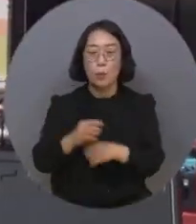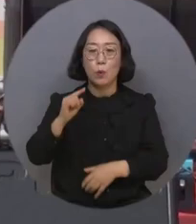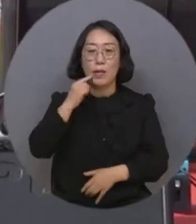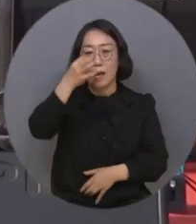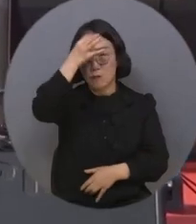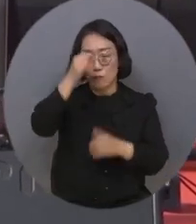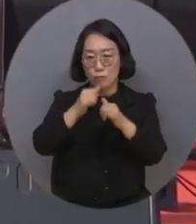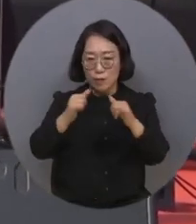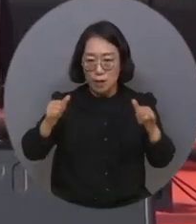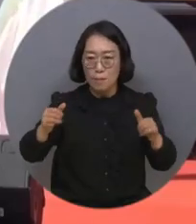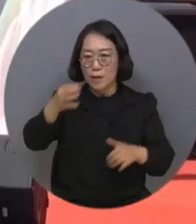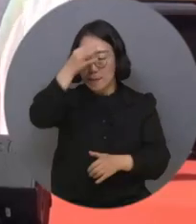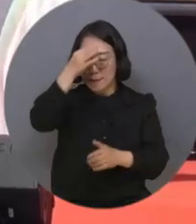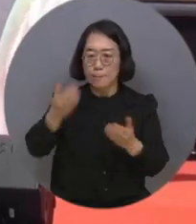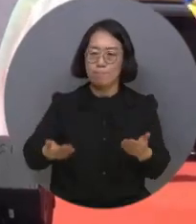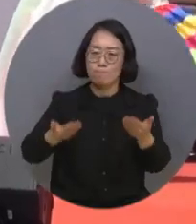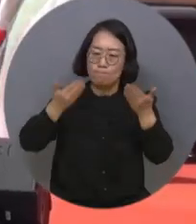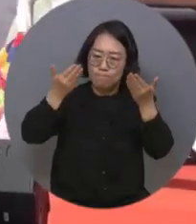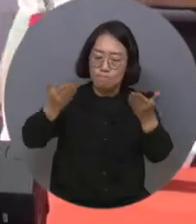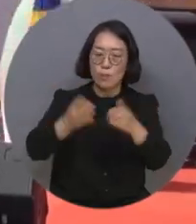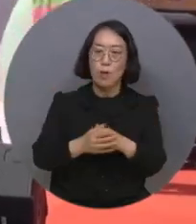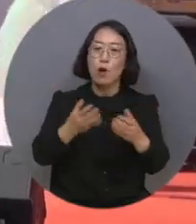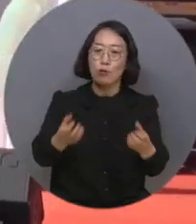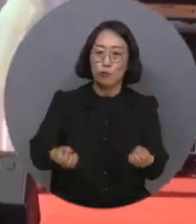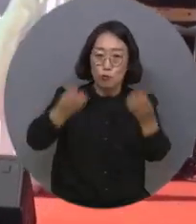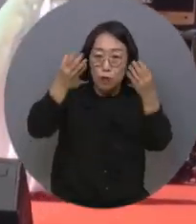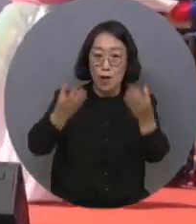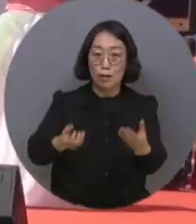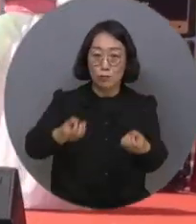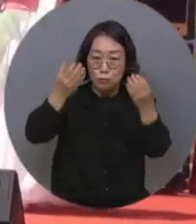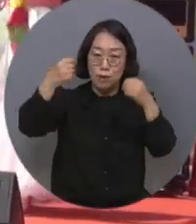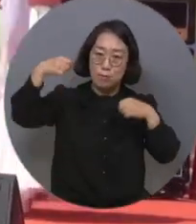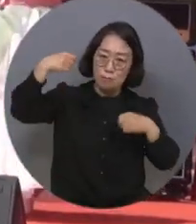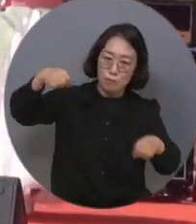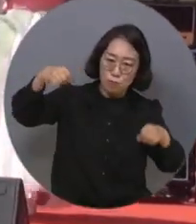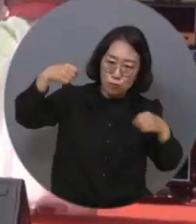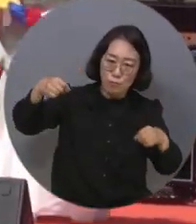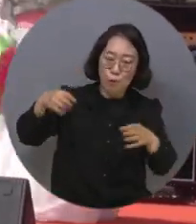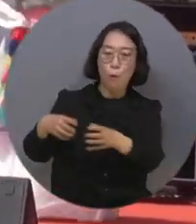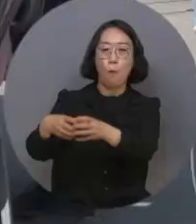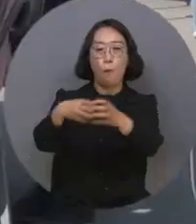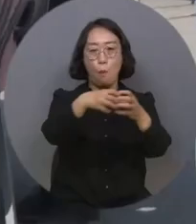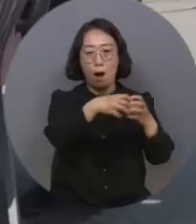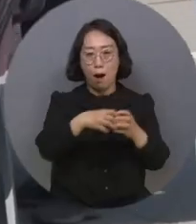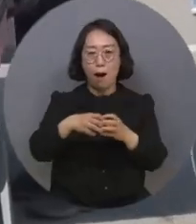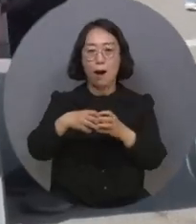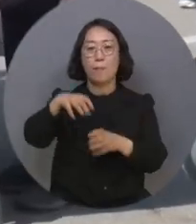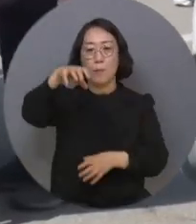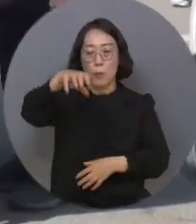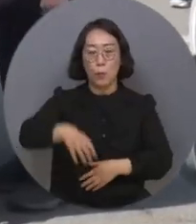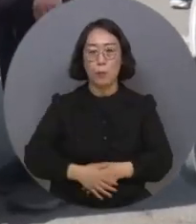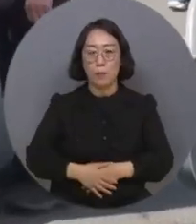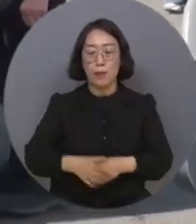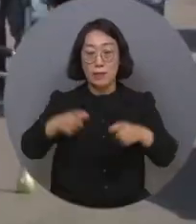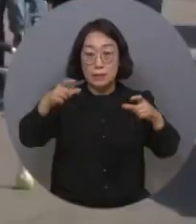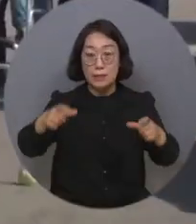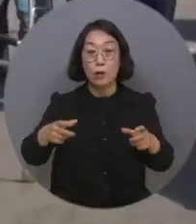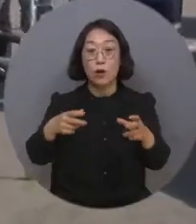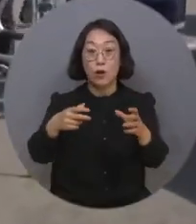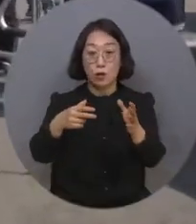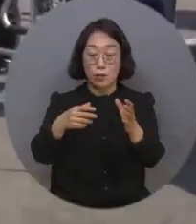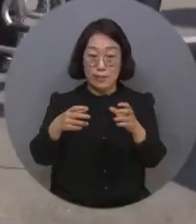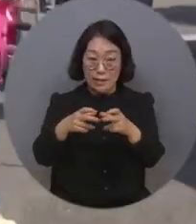자원봉사자들의 재능 나눔으로 기획된 입성마을 축제는 지역 주민들의 화합의 장입니다. 지역 장애인시설,